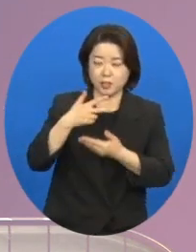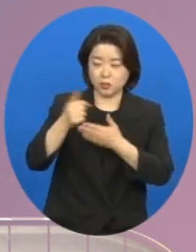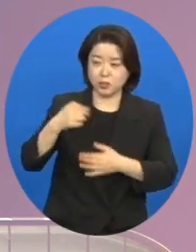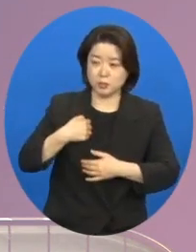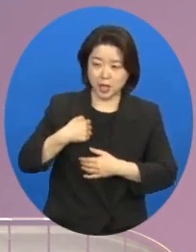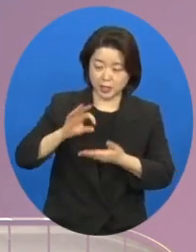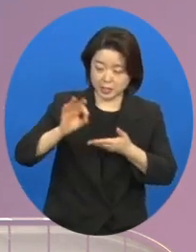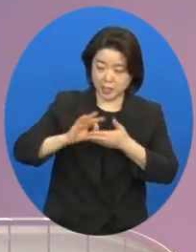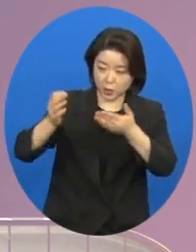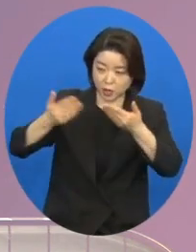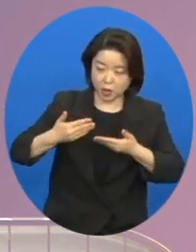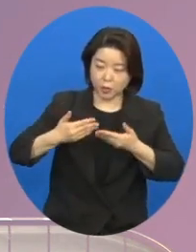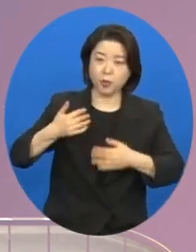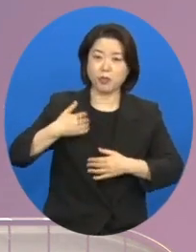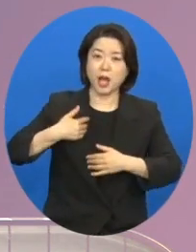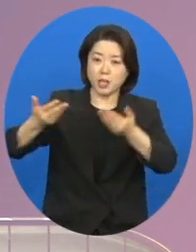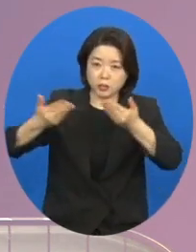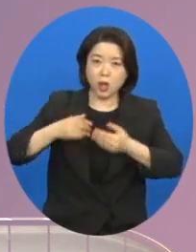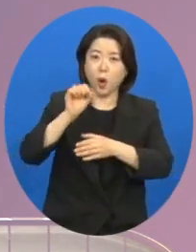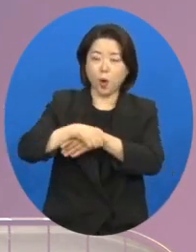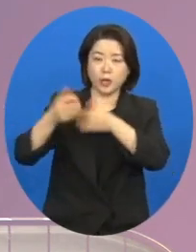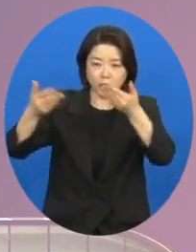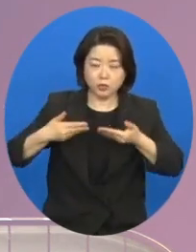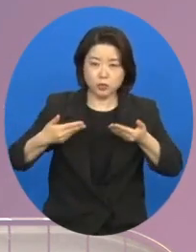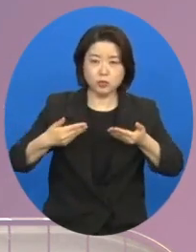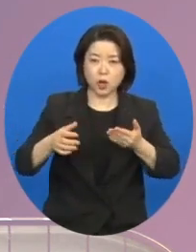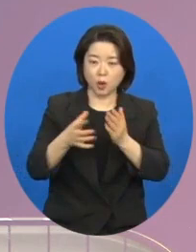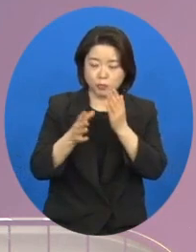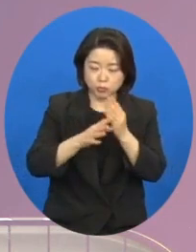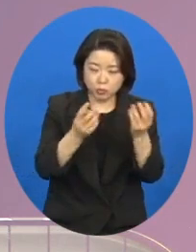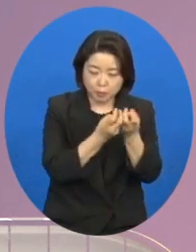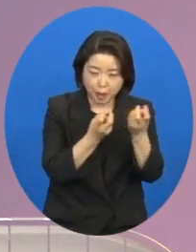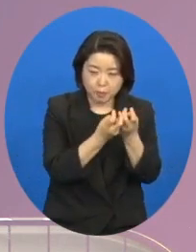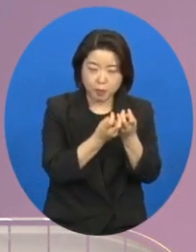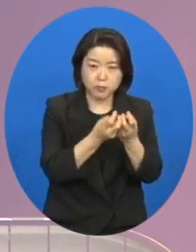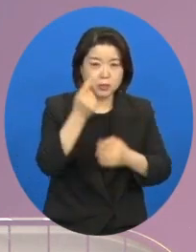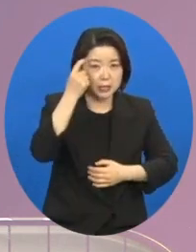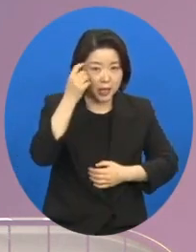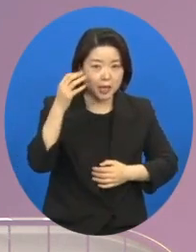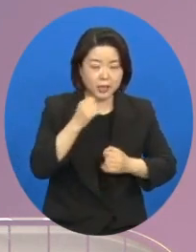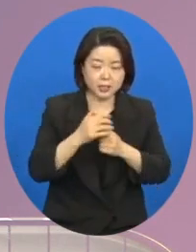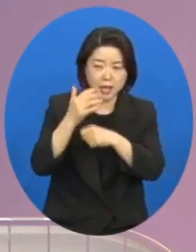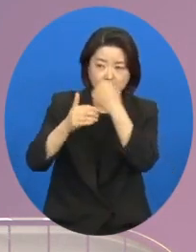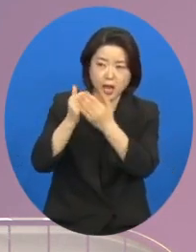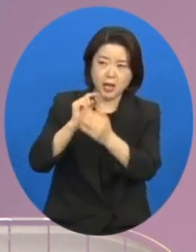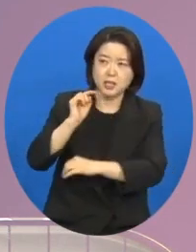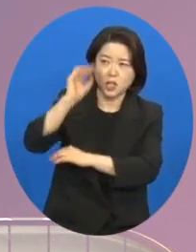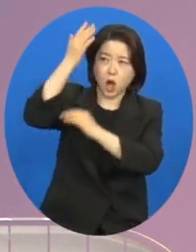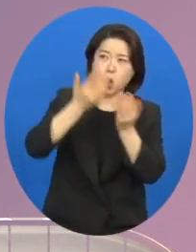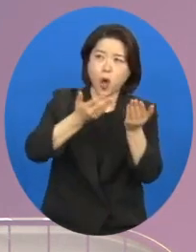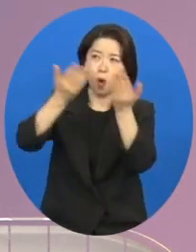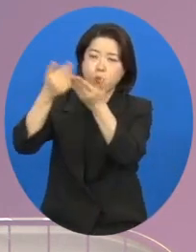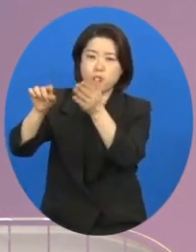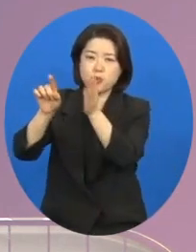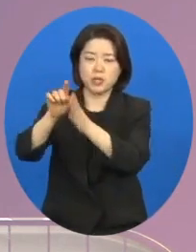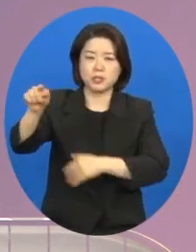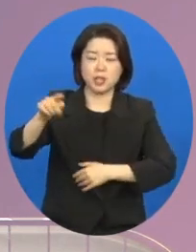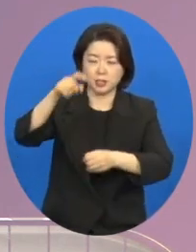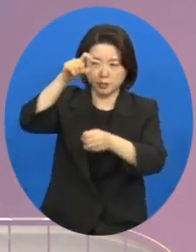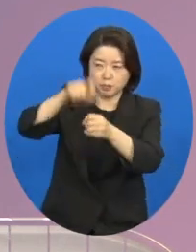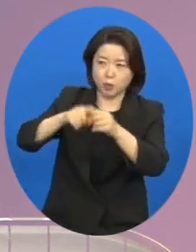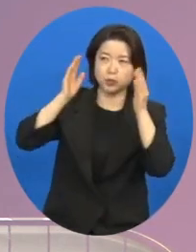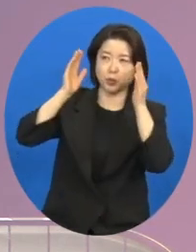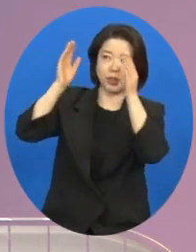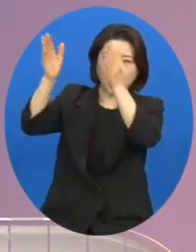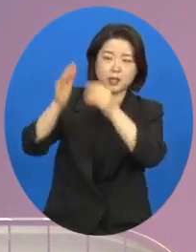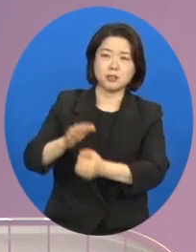쓰라고 주신 것들이고 이용하라고 주신 것이고 도구로 삼아서 수단으로 삼아서 하나님의 영광을 위해서 그 목적을